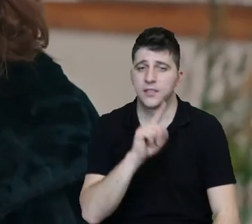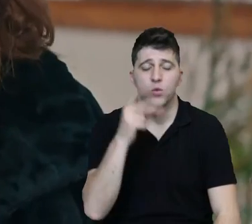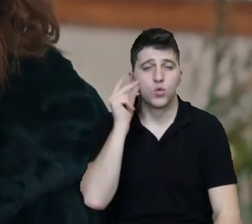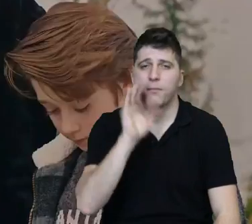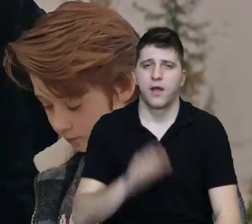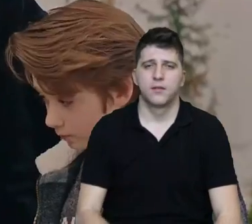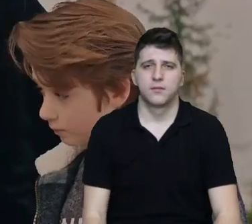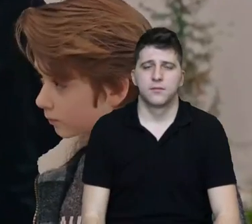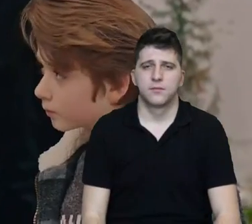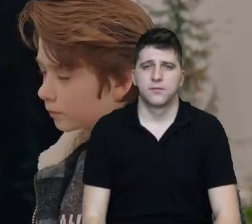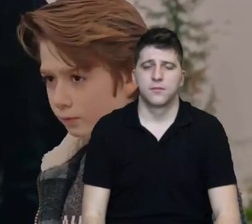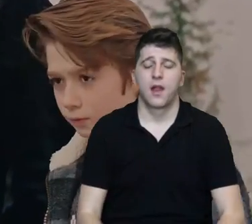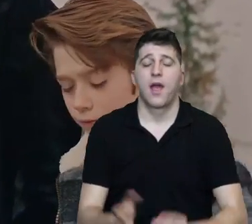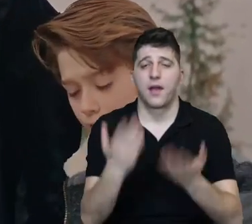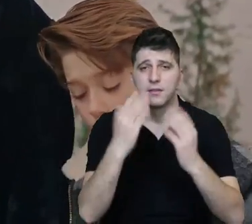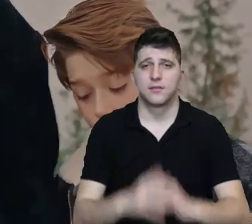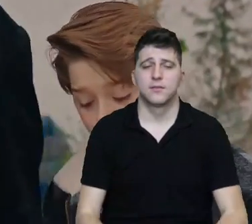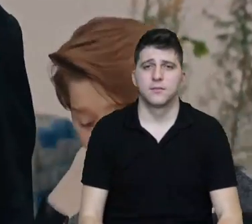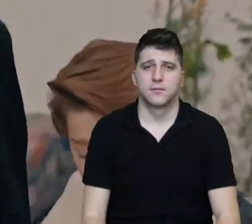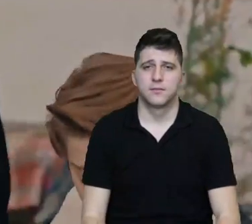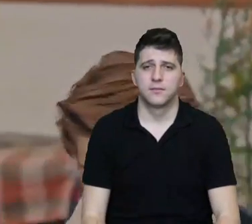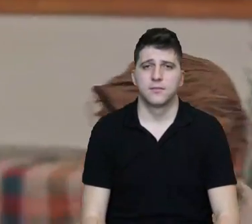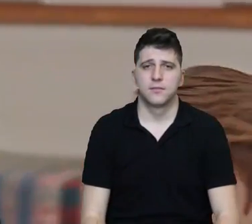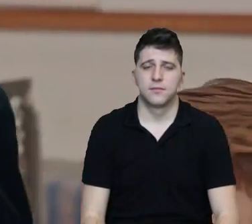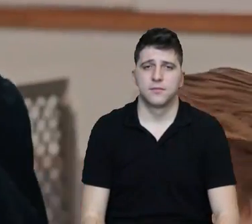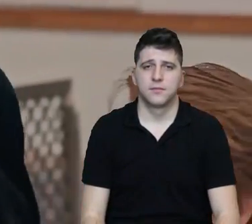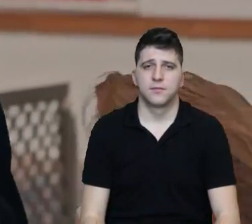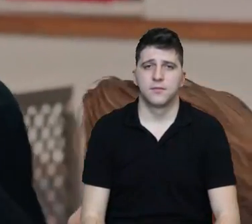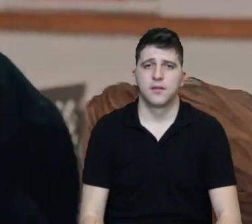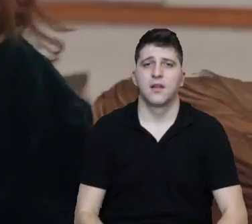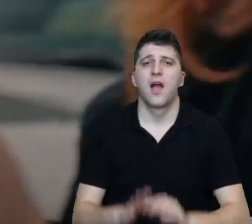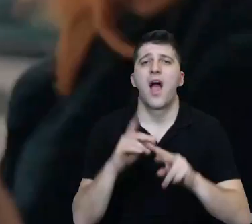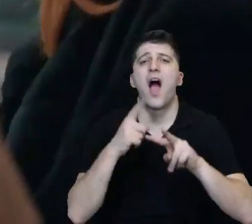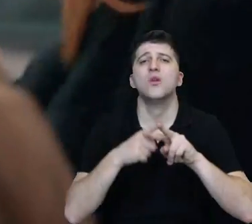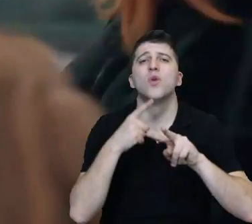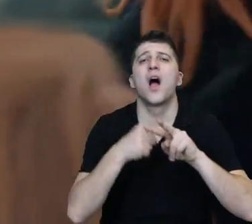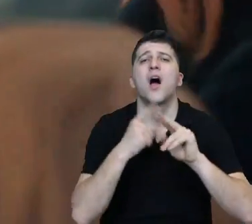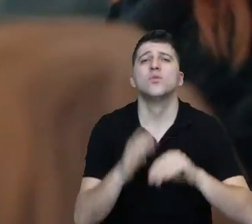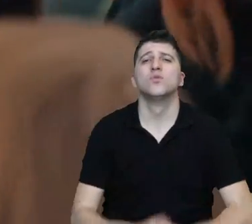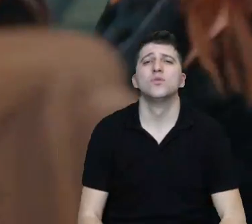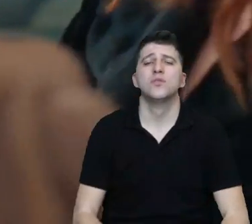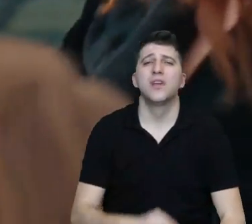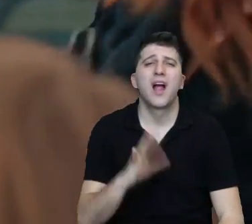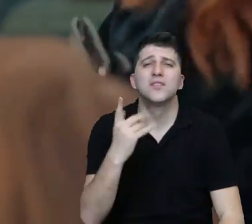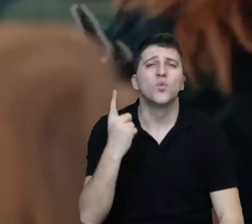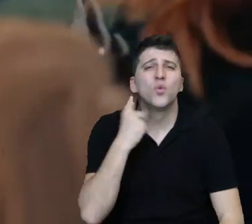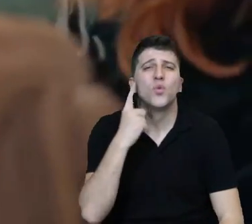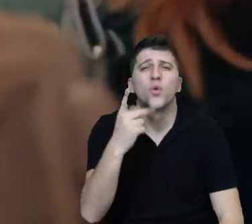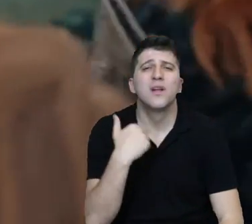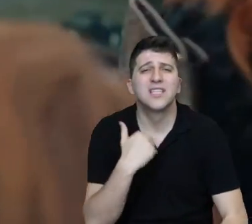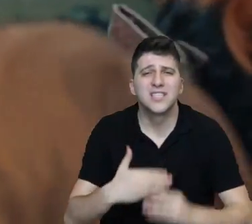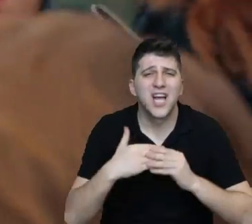unutma. Haydi. Çantasıyla vurdu. Ay Tuba. Ay Tuba. Hani sen ünlülerle tanışacaktın, beni